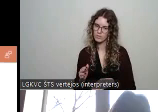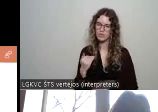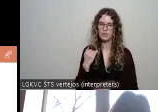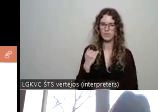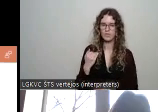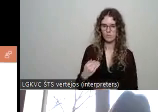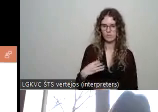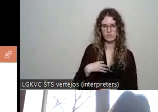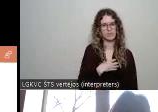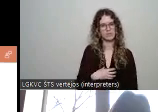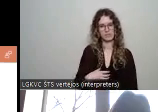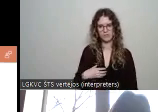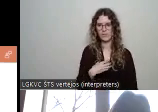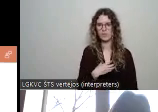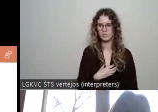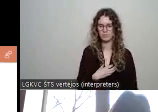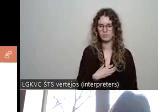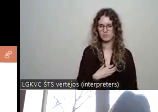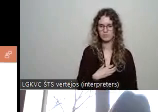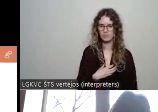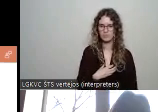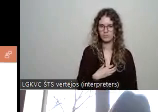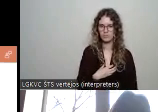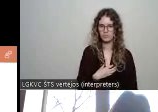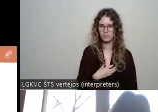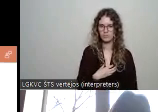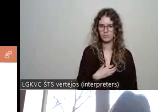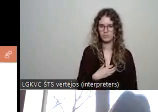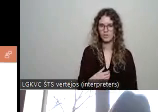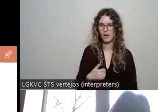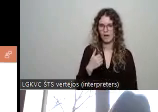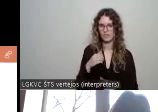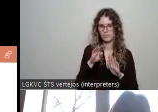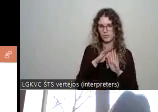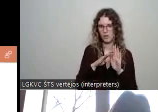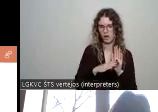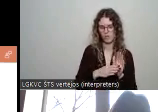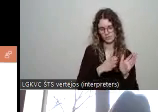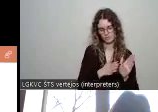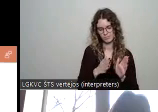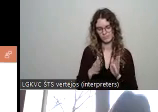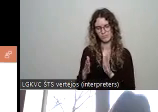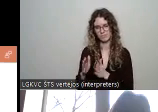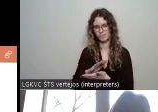nepaprastai svarbus dalykai, užtikrinant, kad programa būtų darni. Ir